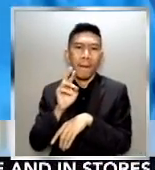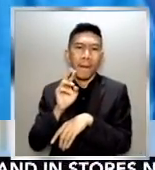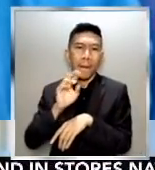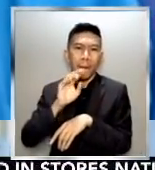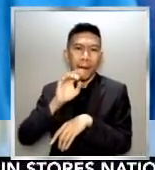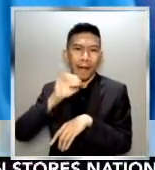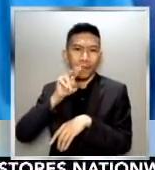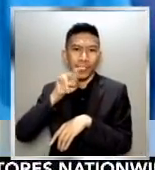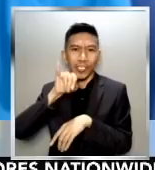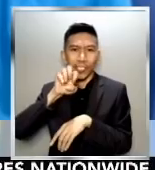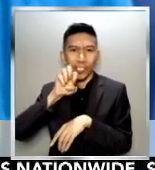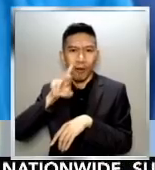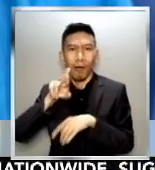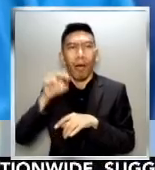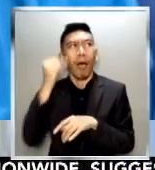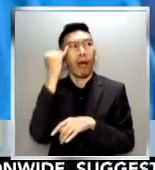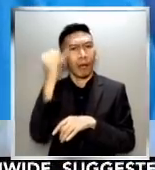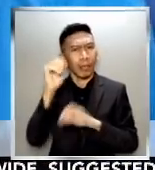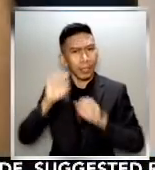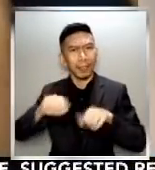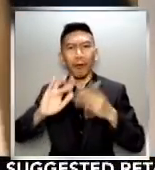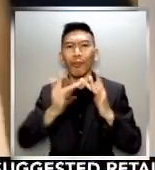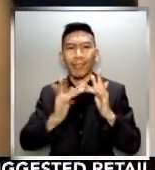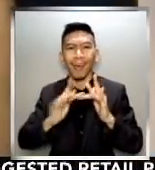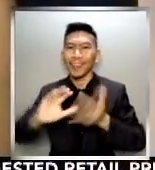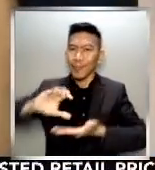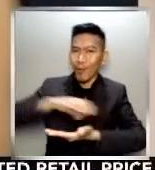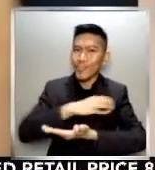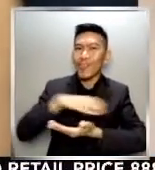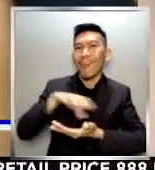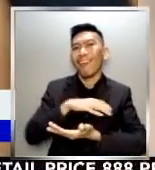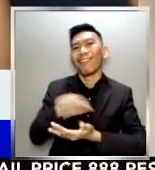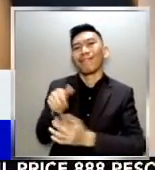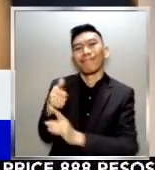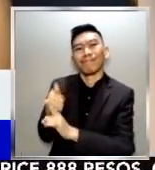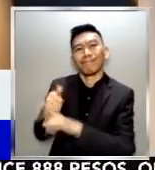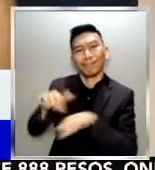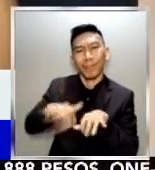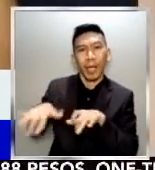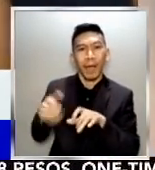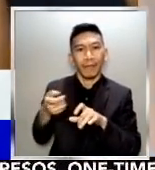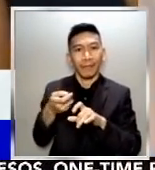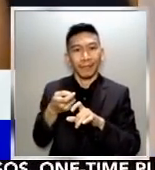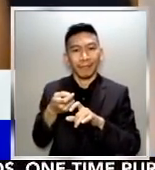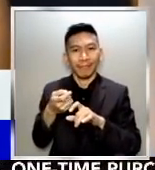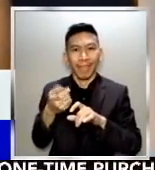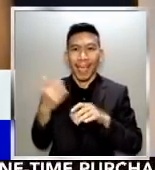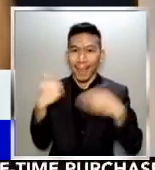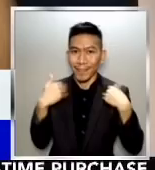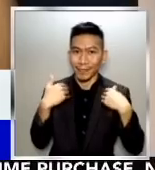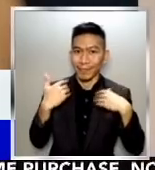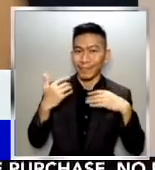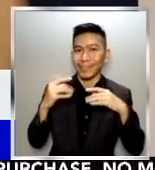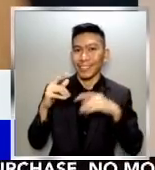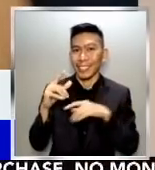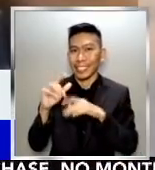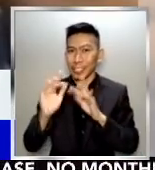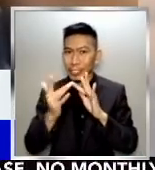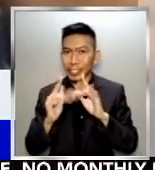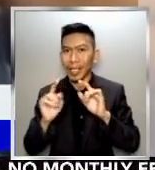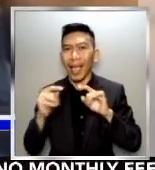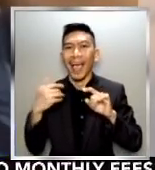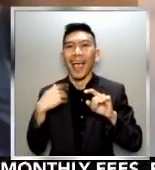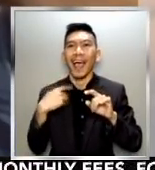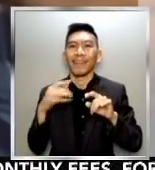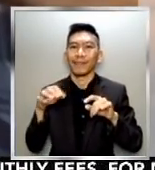Tito Bong. From there, humingi kami ng tokens of appreciation. Ang tawag ko nga ay virtual tip bowl.